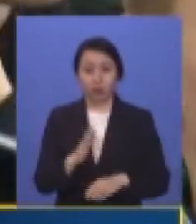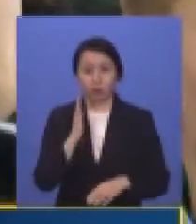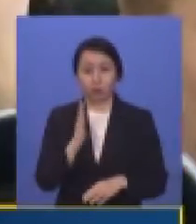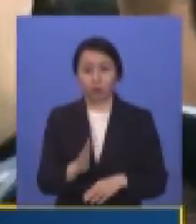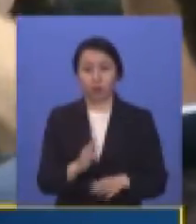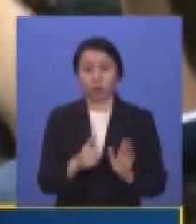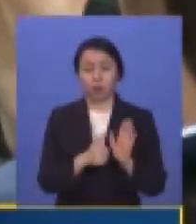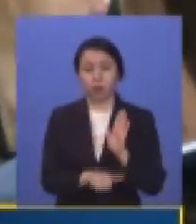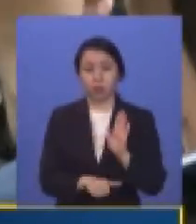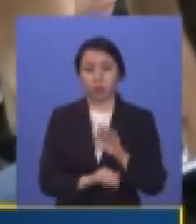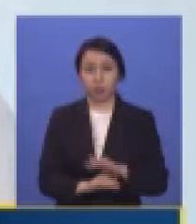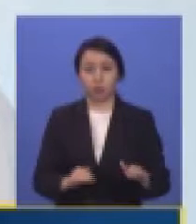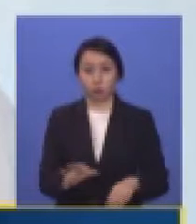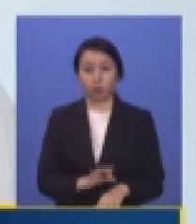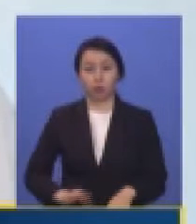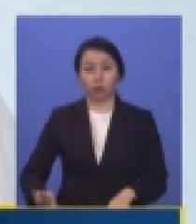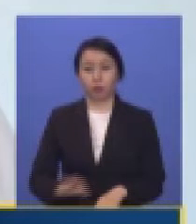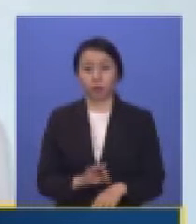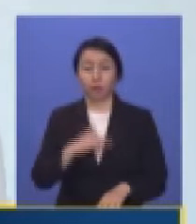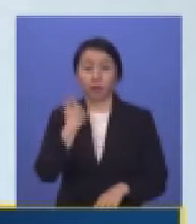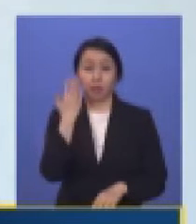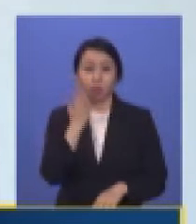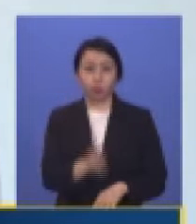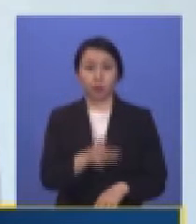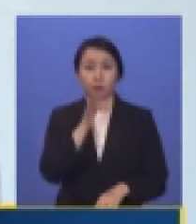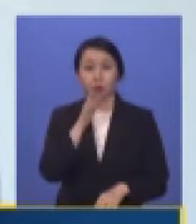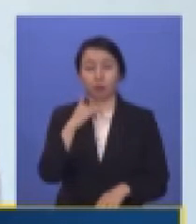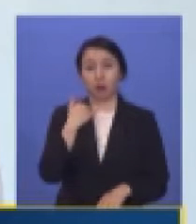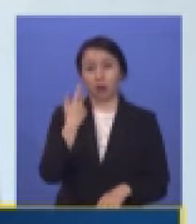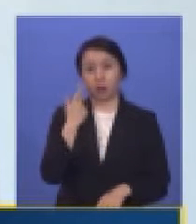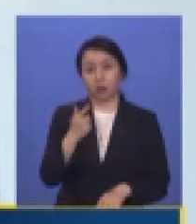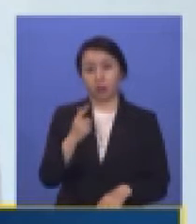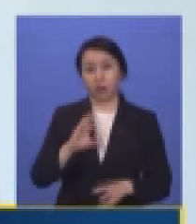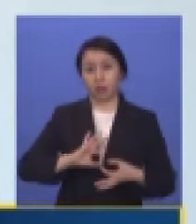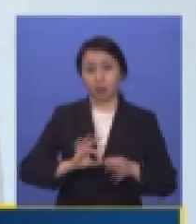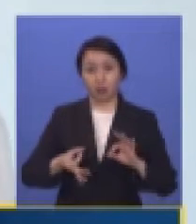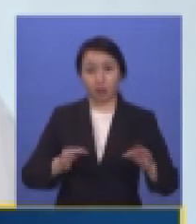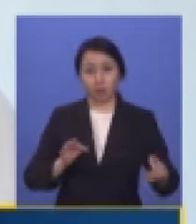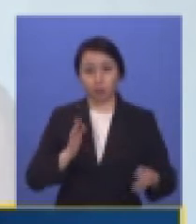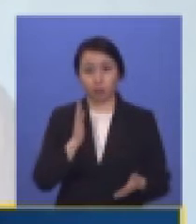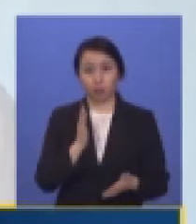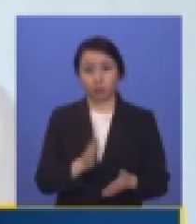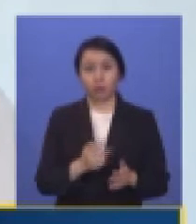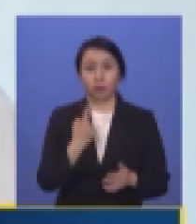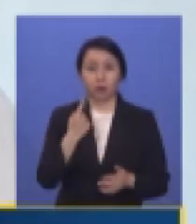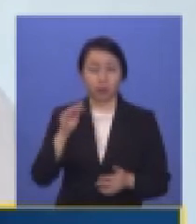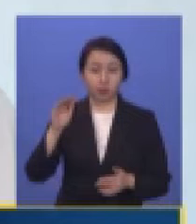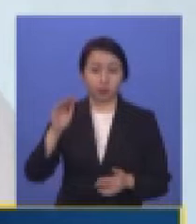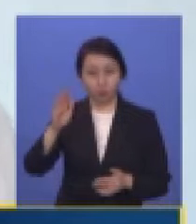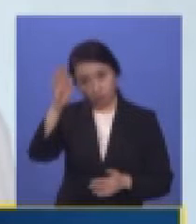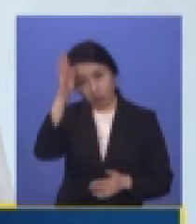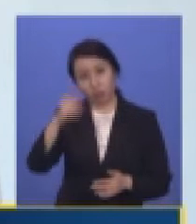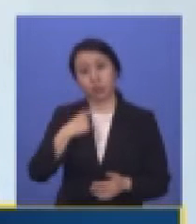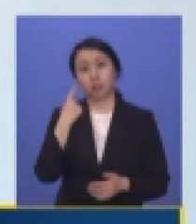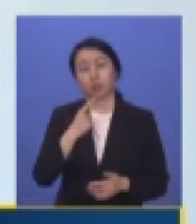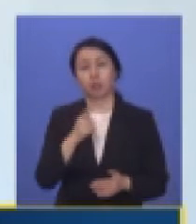стали 60 учеников области. Когда-нибудь настанет время, когда на олимпийских подмостках один наш мальчик скажет,